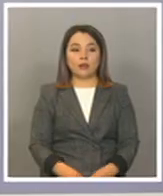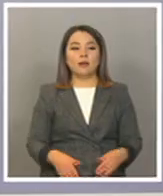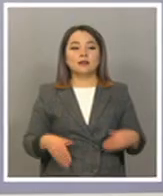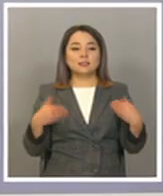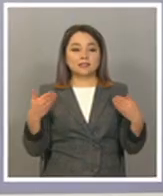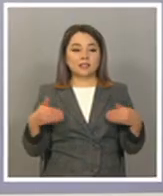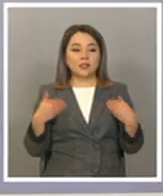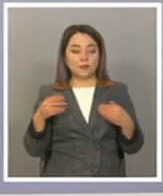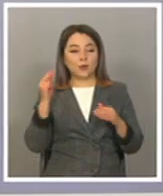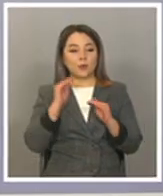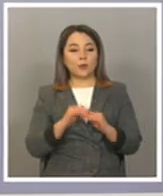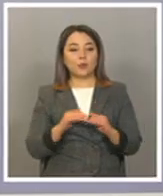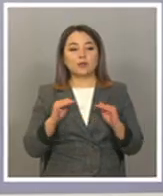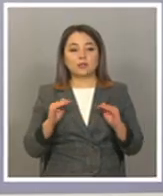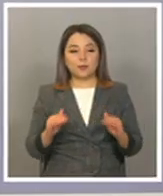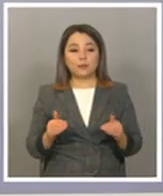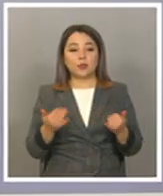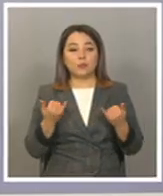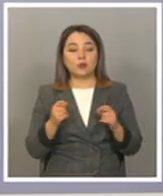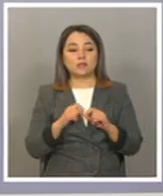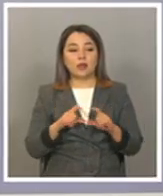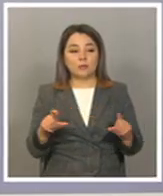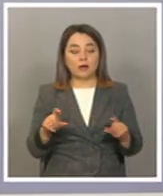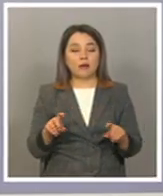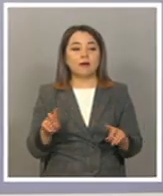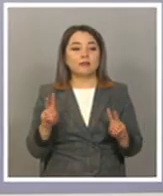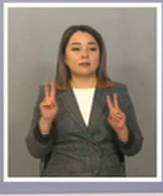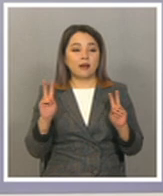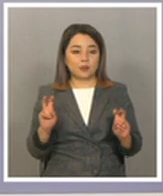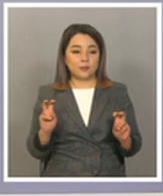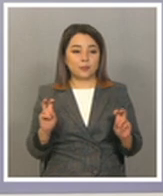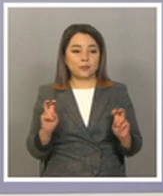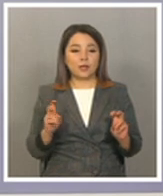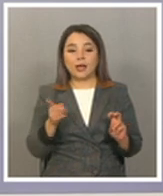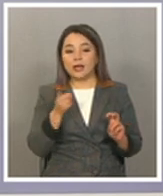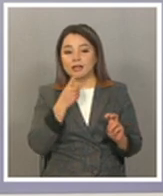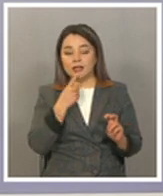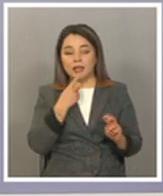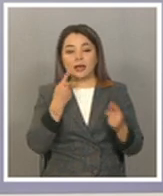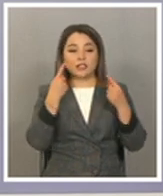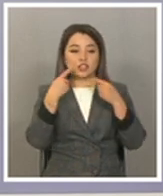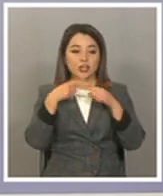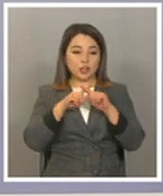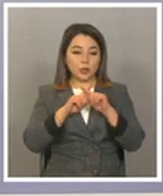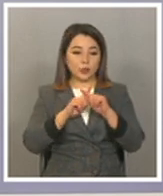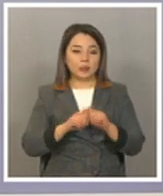Сәлеметсіздер ме, оқушылар? Бүгінгі сабағымыздың тақырыбы – тіл және технология.